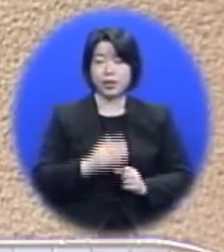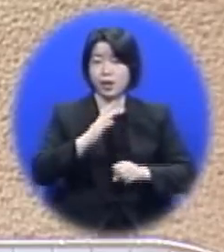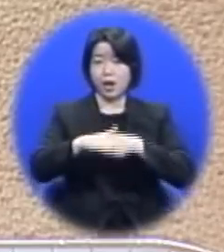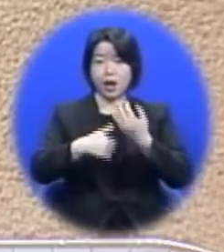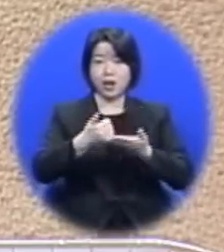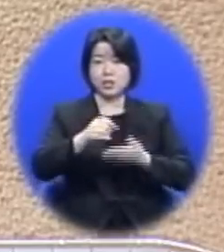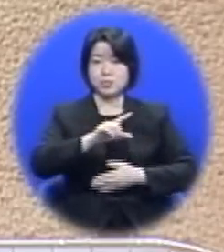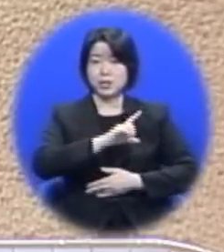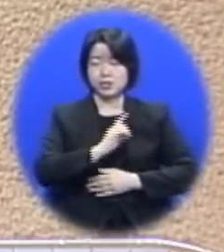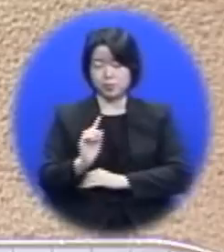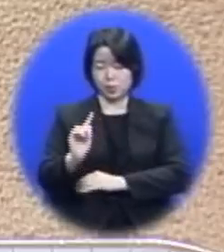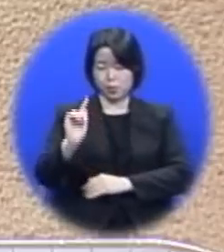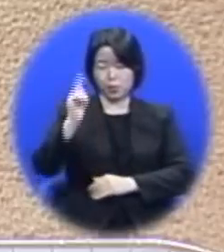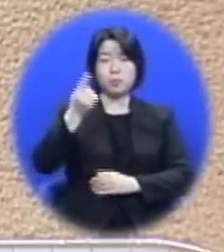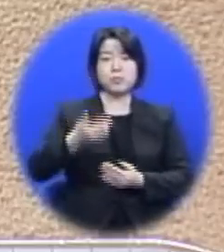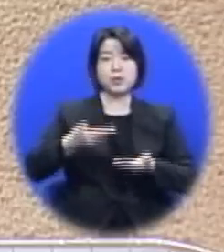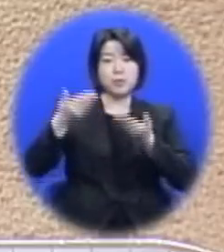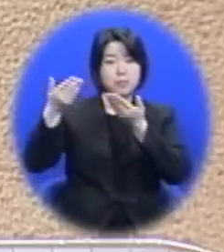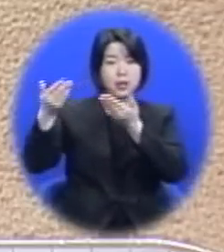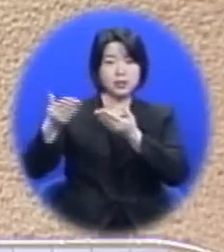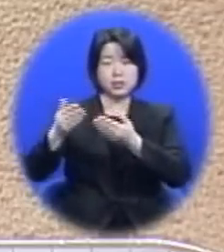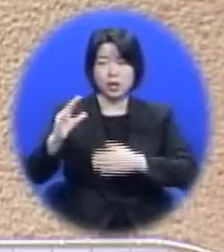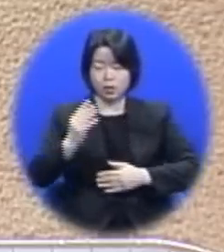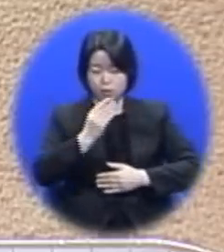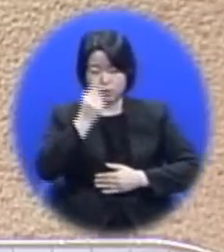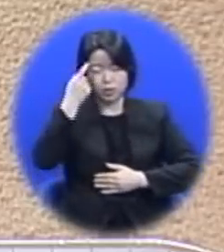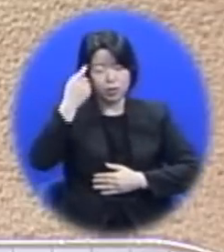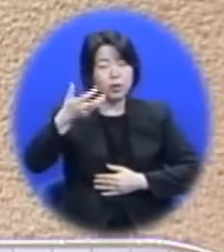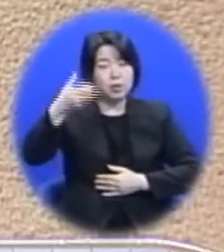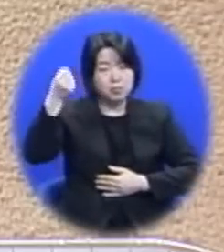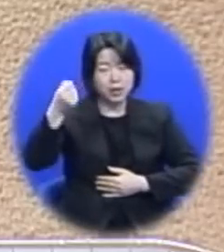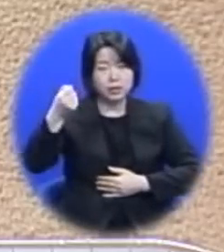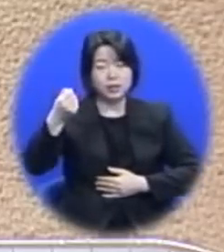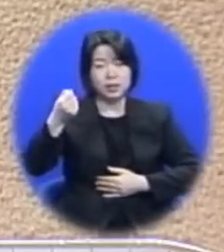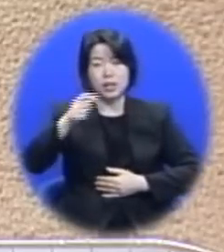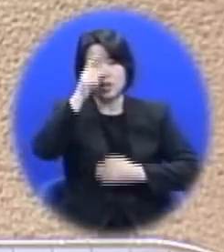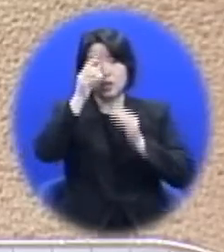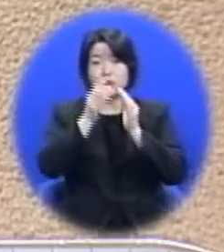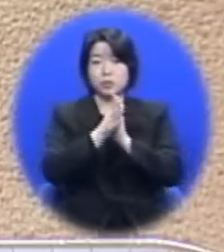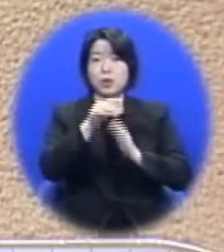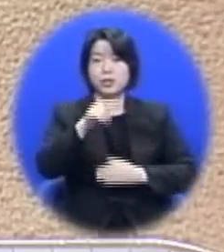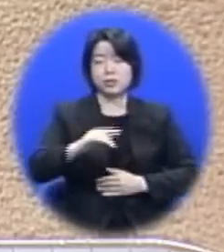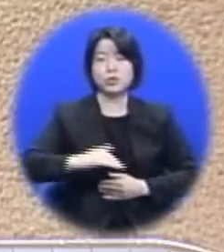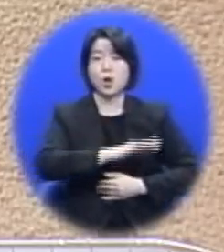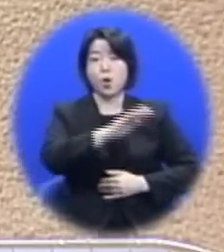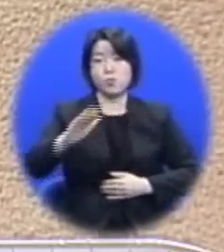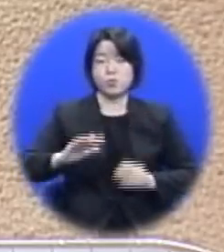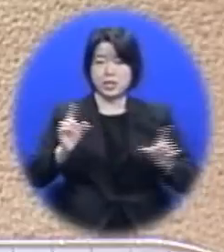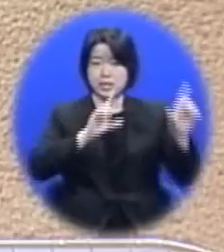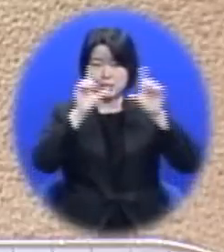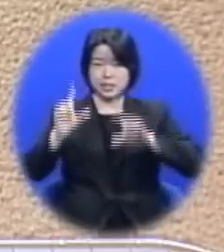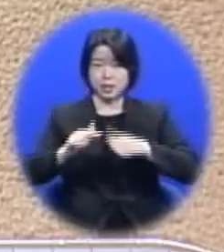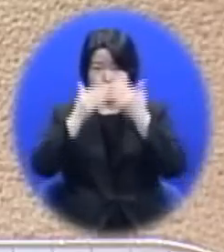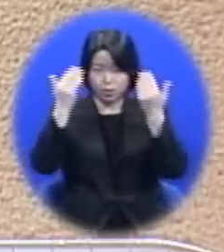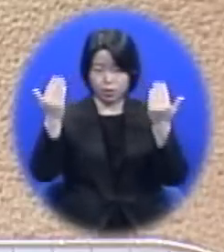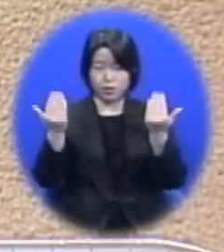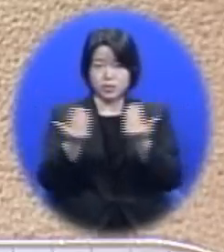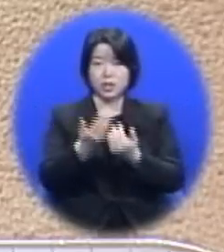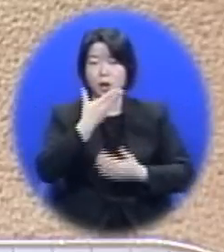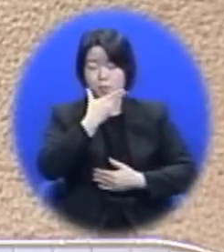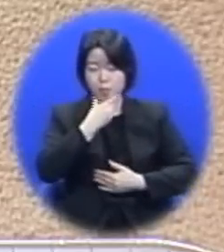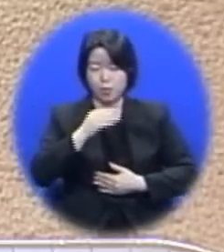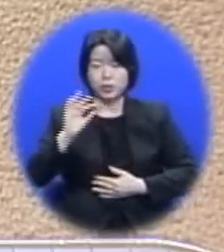하나님의 이름이 높임을 받으시기를, 거룩히 여김을 받으시기를 기도하는 것은요, 우리의 삶의 전체가 복되게 하는